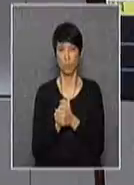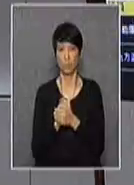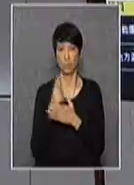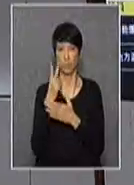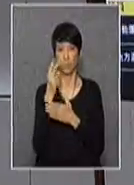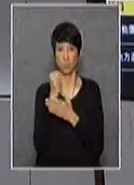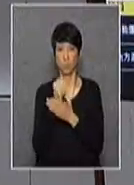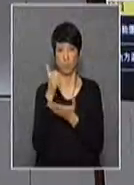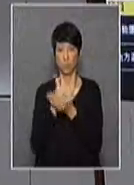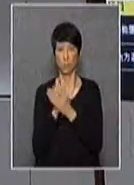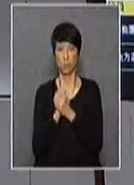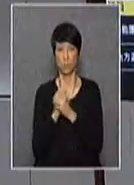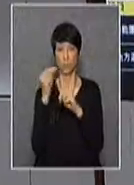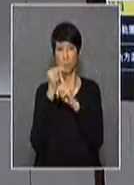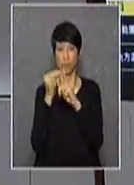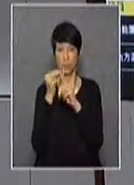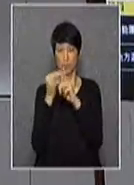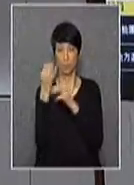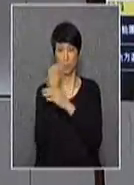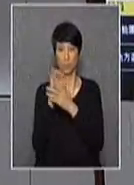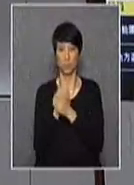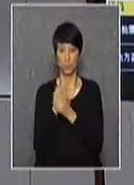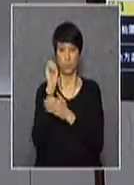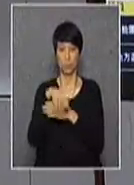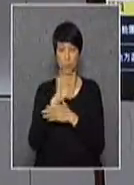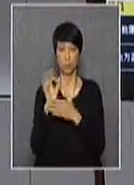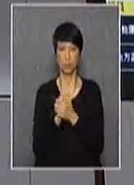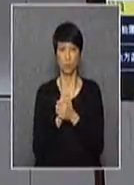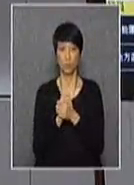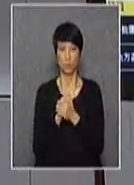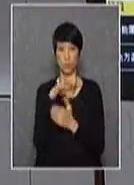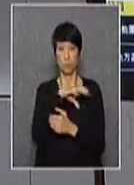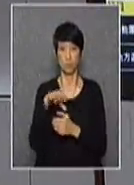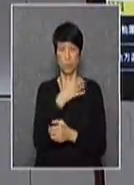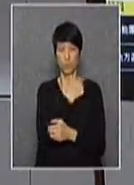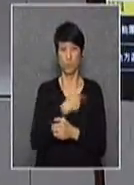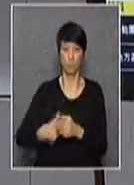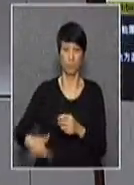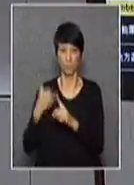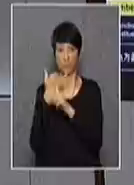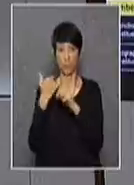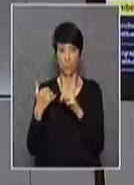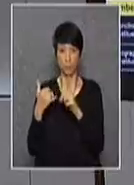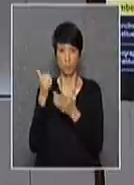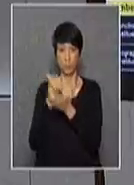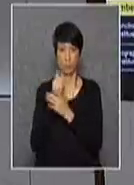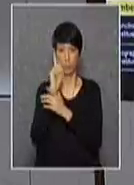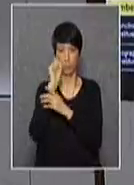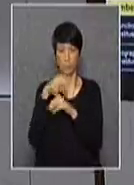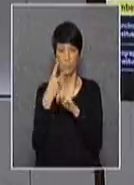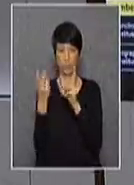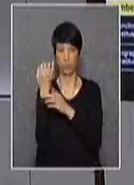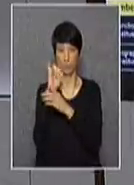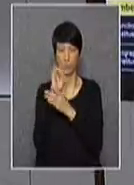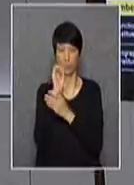20位出席，沒人贊成，17位反對，沒人棄權。分區直接選舉產生的議員，16位出席，1位贊成，